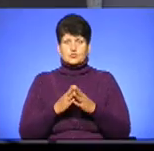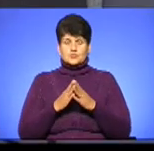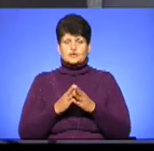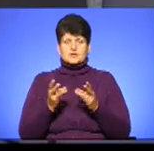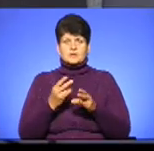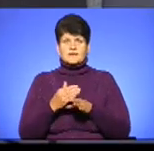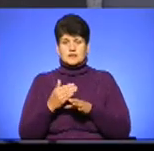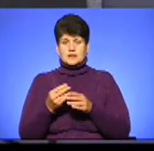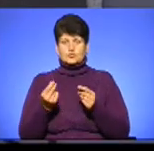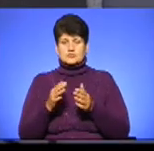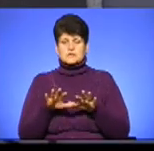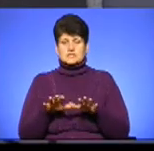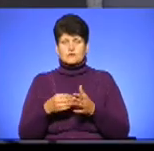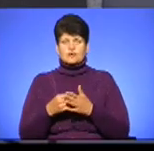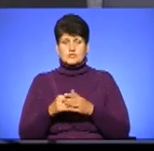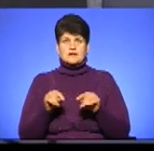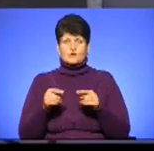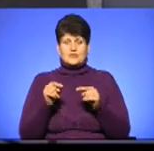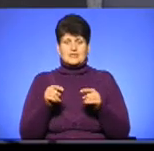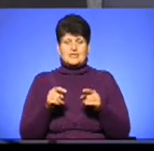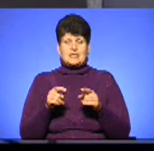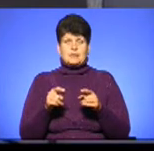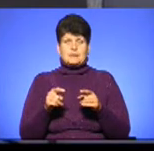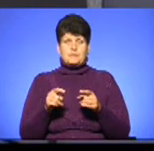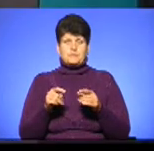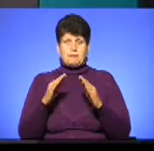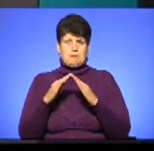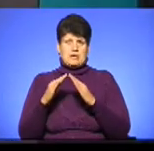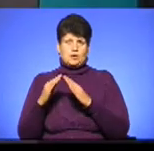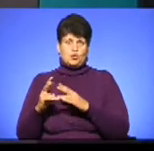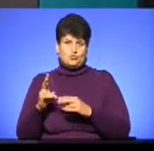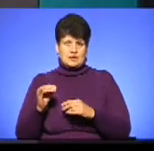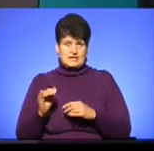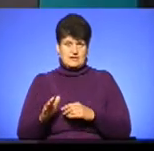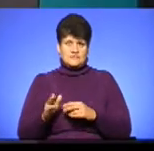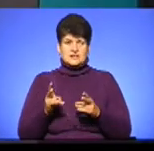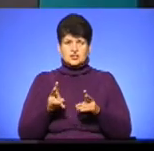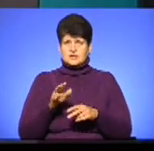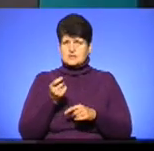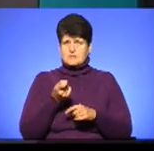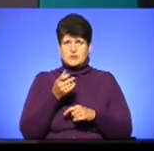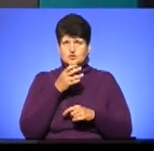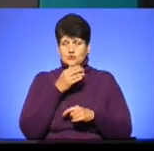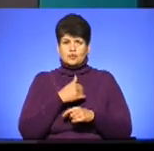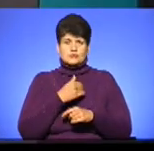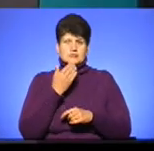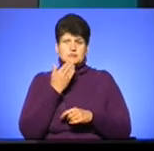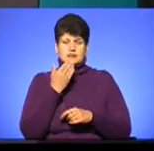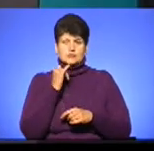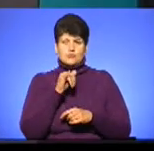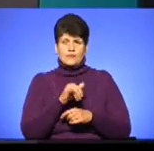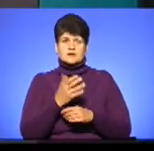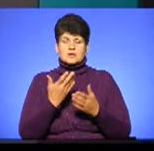кошти в місцевих бюджетах для створення таких притулків, щоб розв'язати проблеми. Не залишається зовсім мало часу. Хочу наостанок вас запитати, якщо